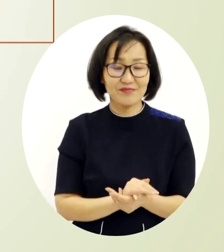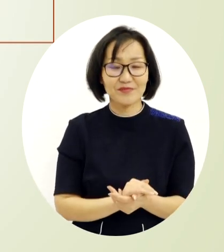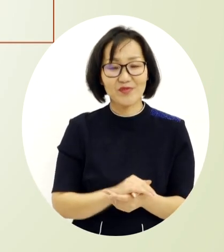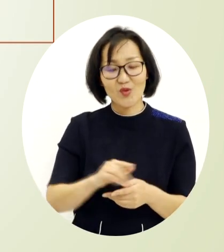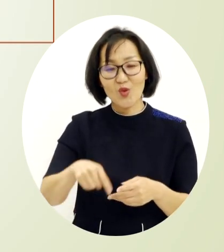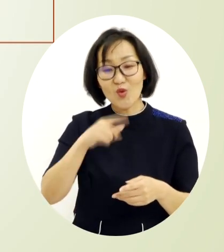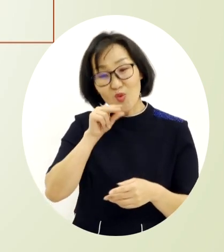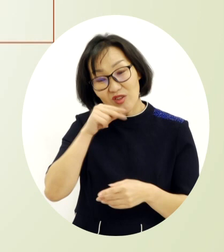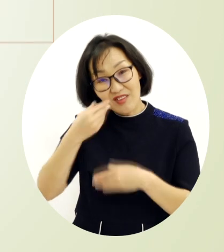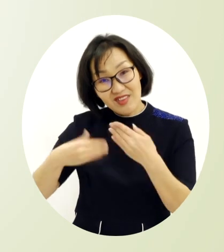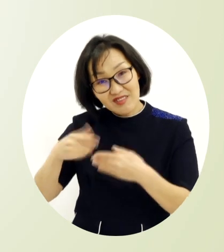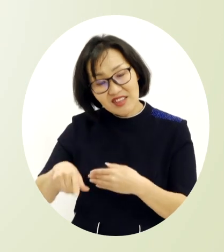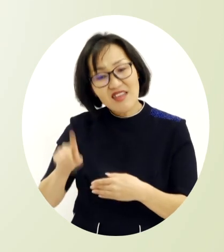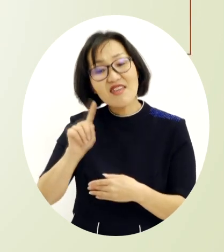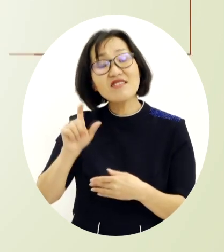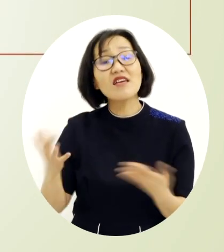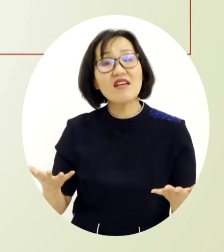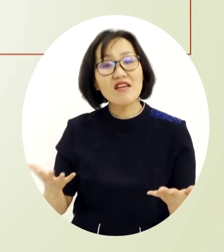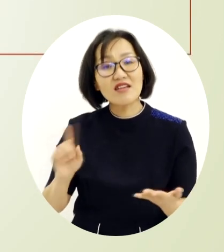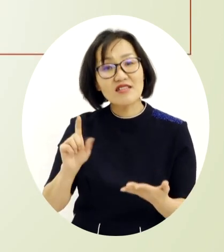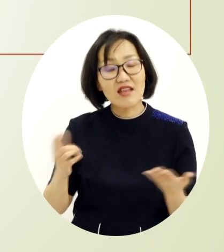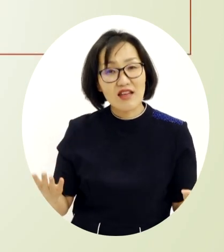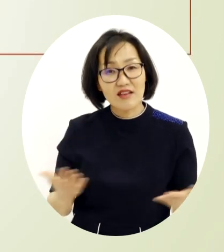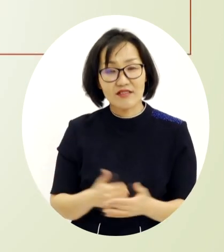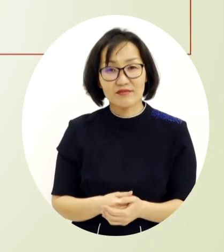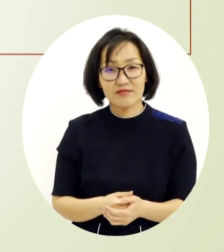үйл явдал хизээ болж байна вэ?